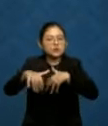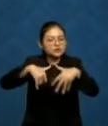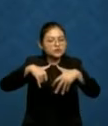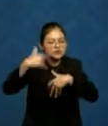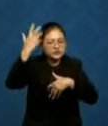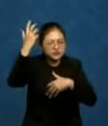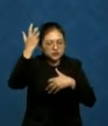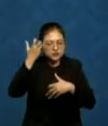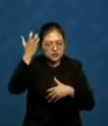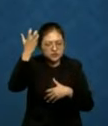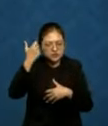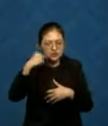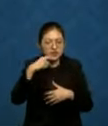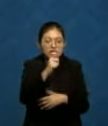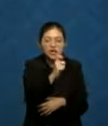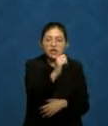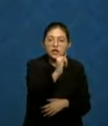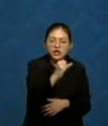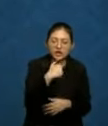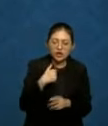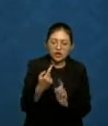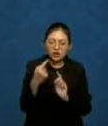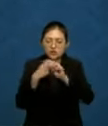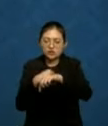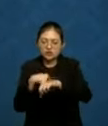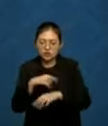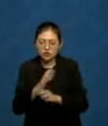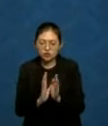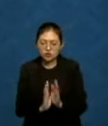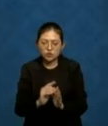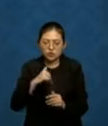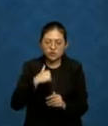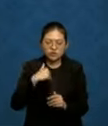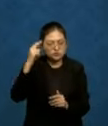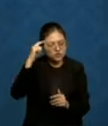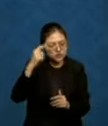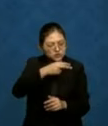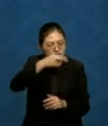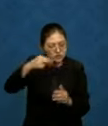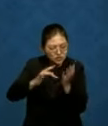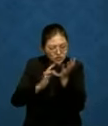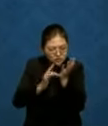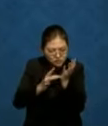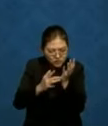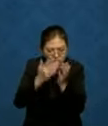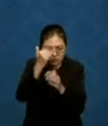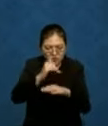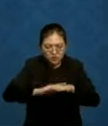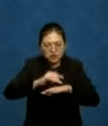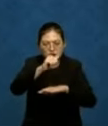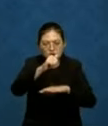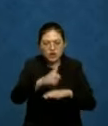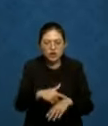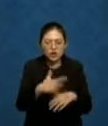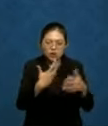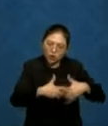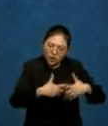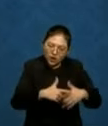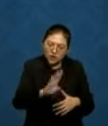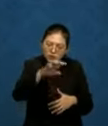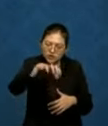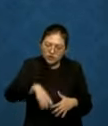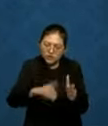กังวลว่า AIจะเข้ามาแทนมนุษย์และทักษะดิจิตอลจะกลายเป็นทักษะพื้นฐานที่ตลาดแรงงาน